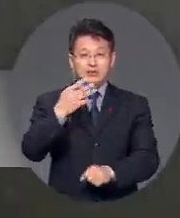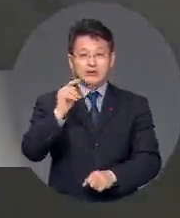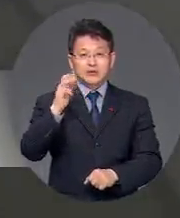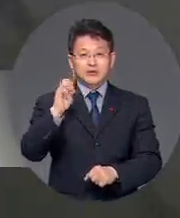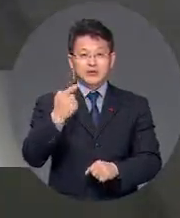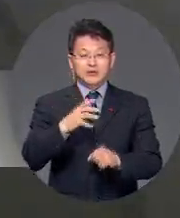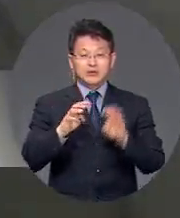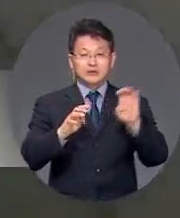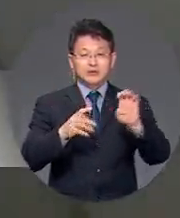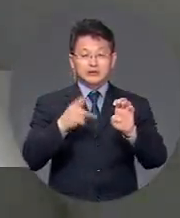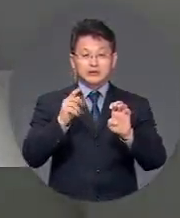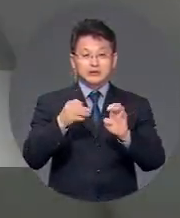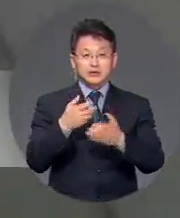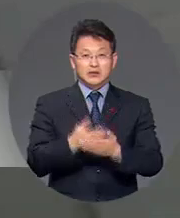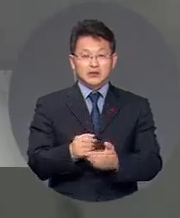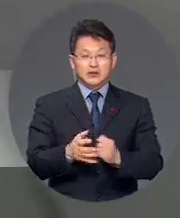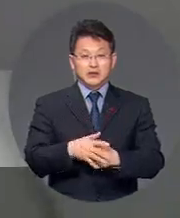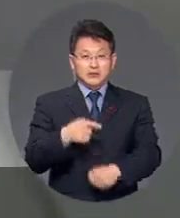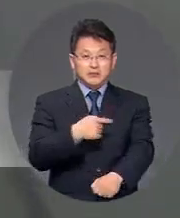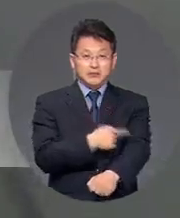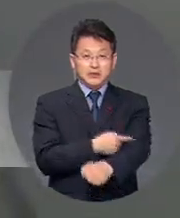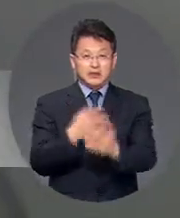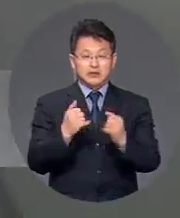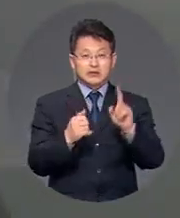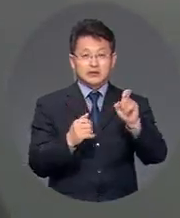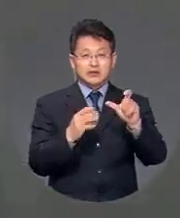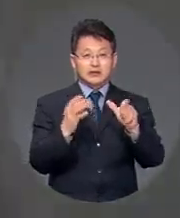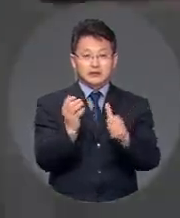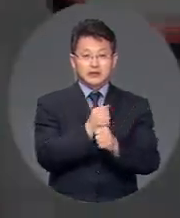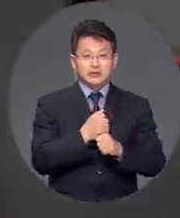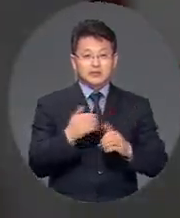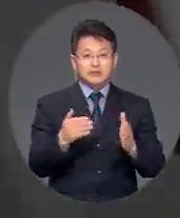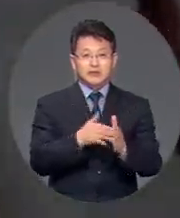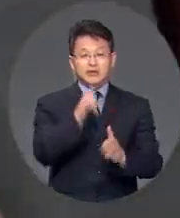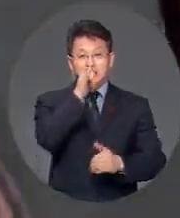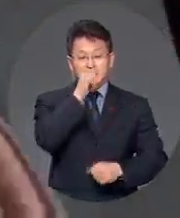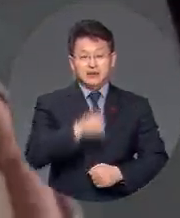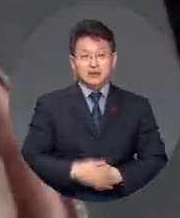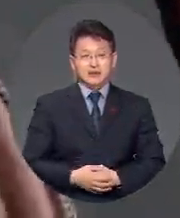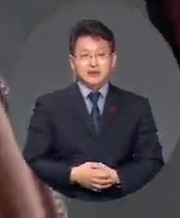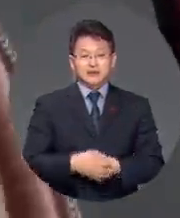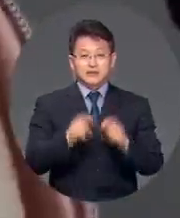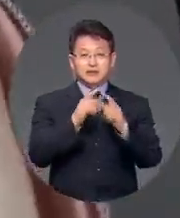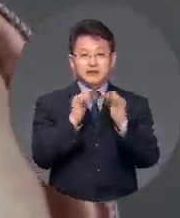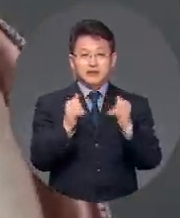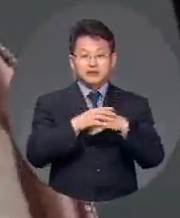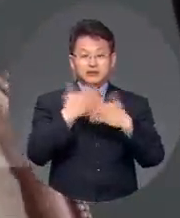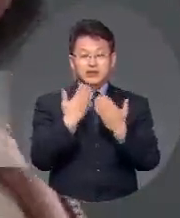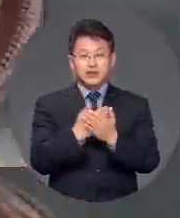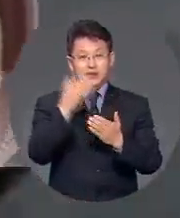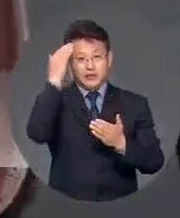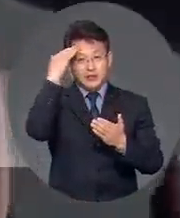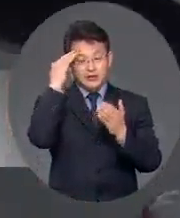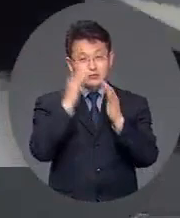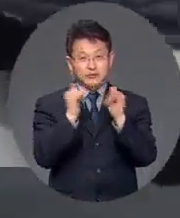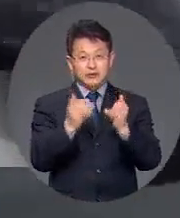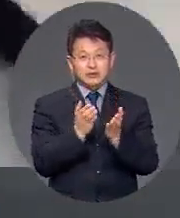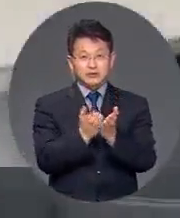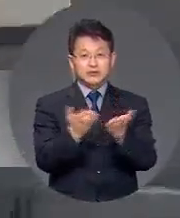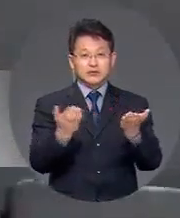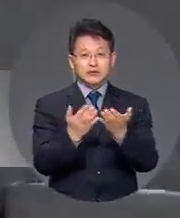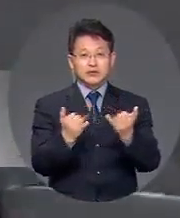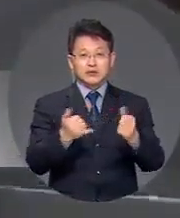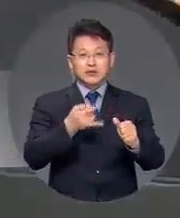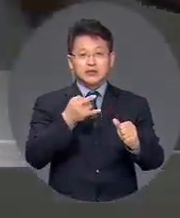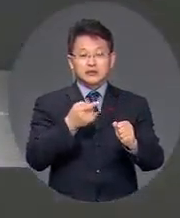40g을 유통하고 투약한 일당 11명이 잇따라 붙잡혔습니다. 이들은 모두 한국인으로 조선소에서